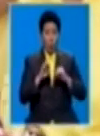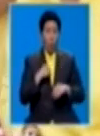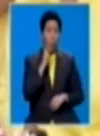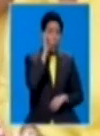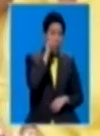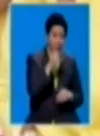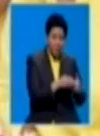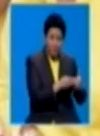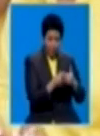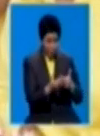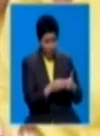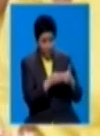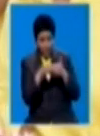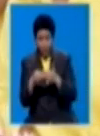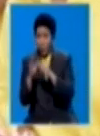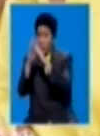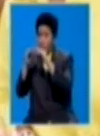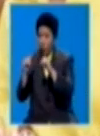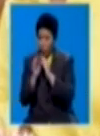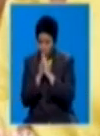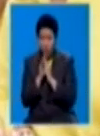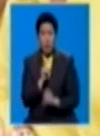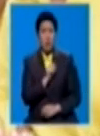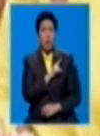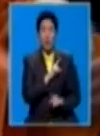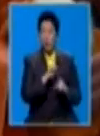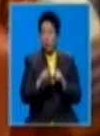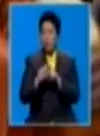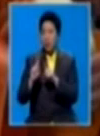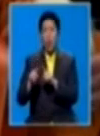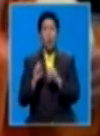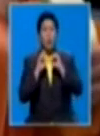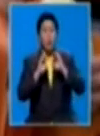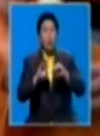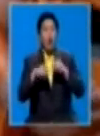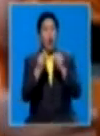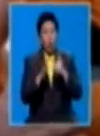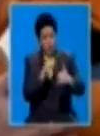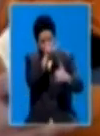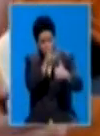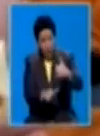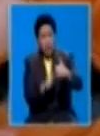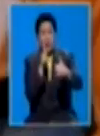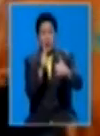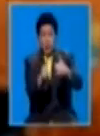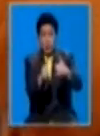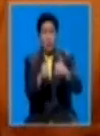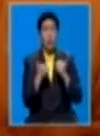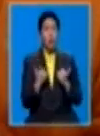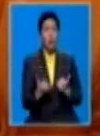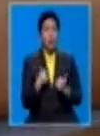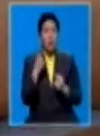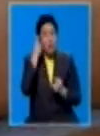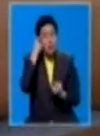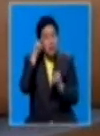ทางศาสนาโดยเฉพาะยิ่งทุกศาสนานั้นล้วนมุ่งปลูกฝังให้เราทำความดีเป็นคนดีสมัยนี้อาจจะเน้นวัตถุนิ